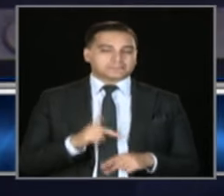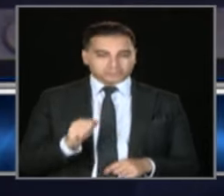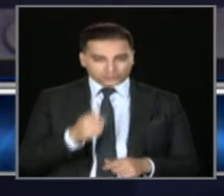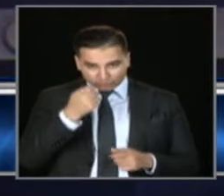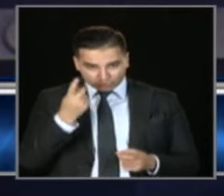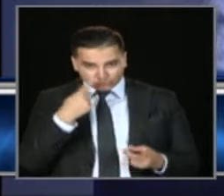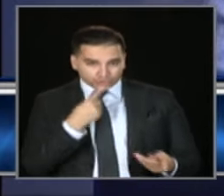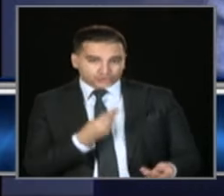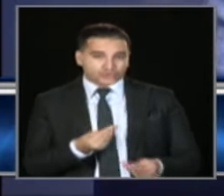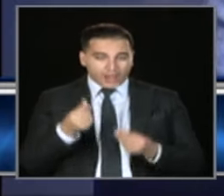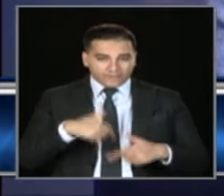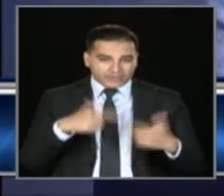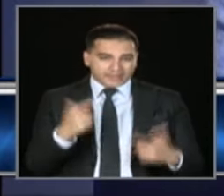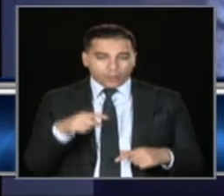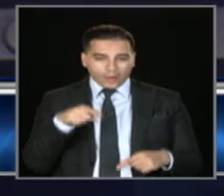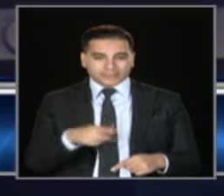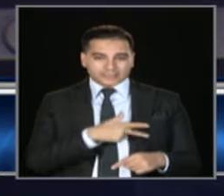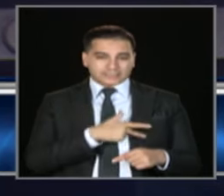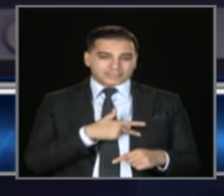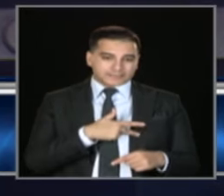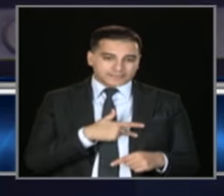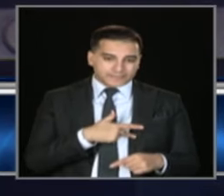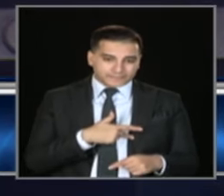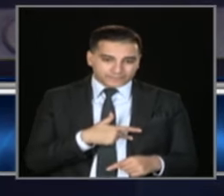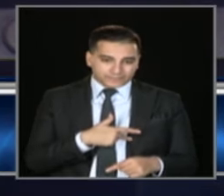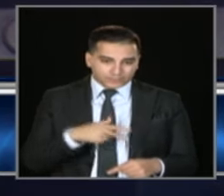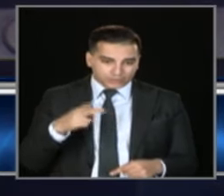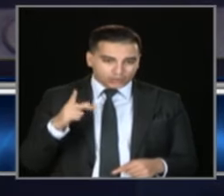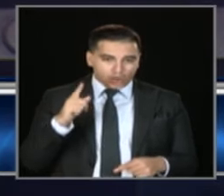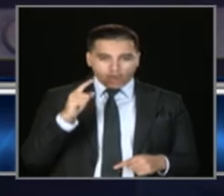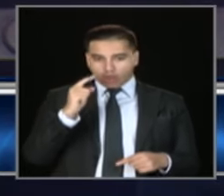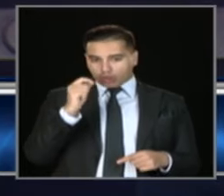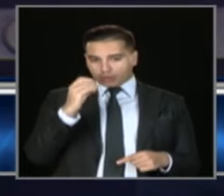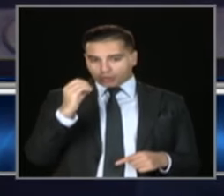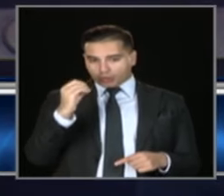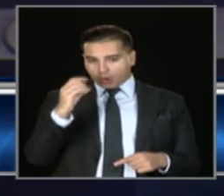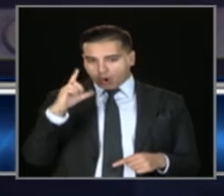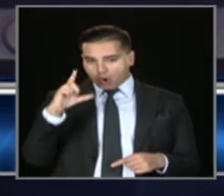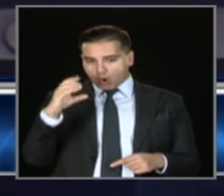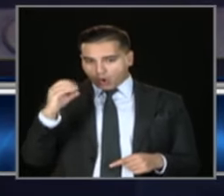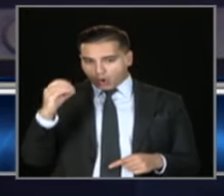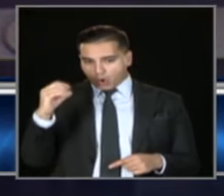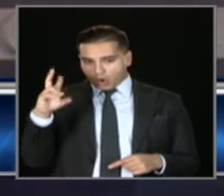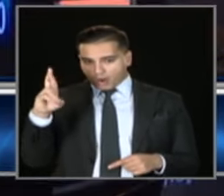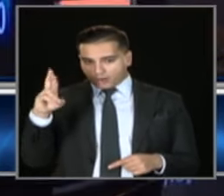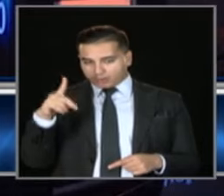الدولة دي اسمه توربي تولون. ثلاثة. دوس على البازر،